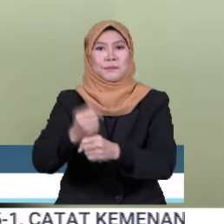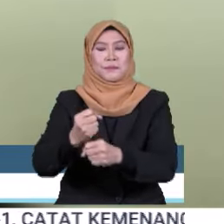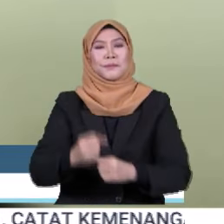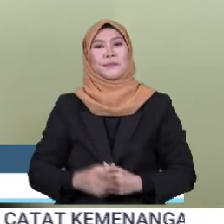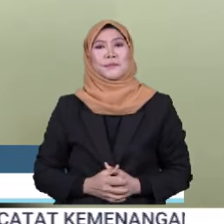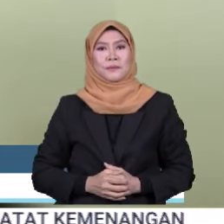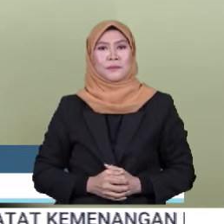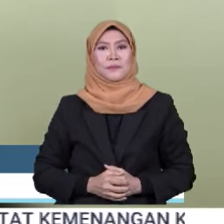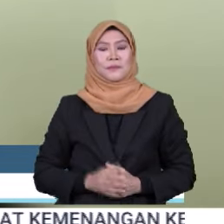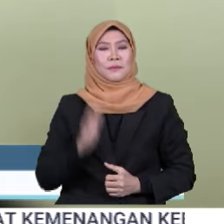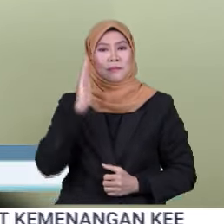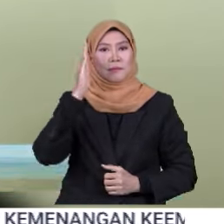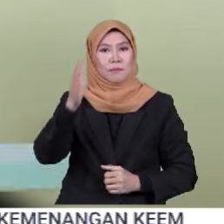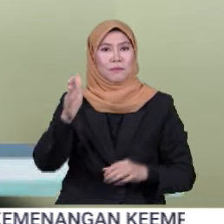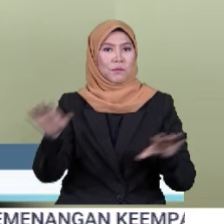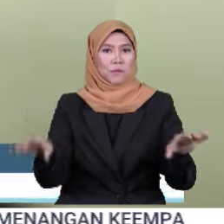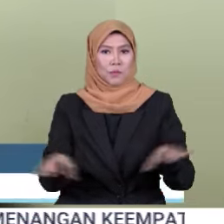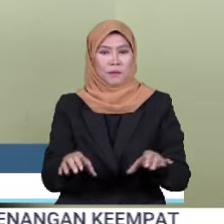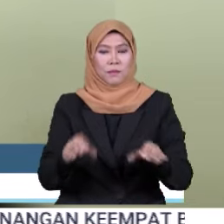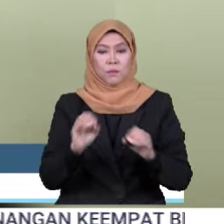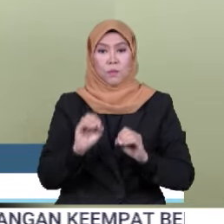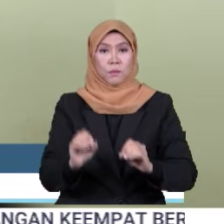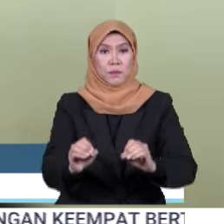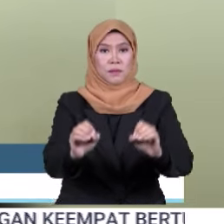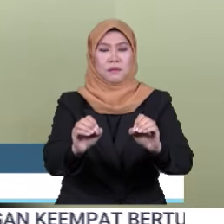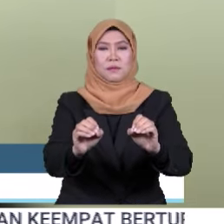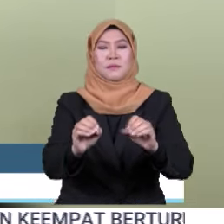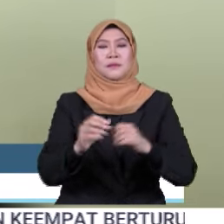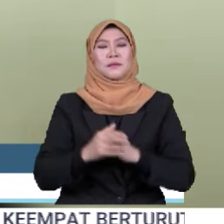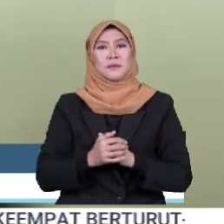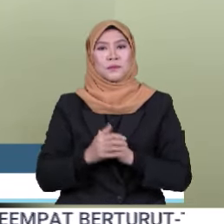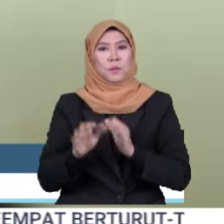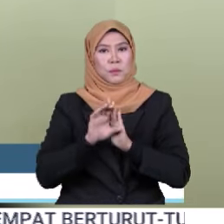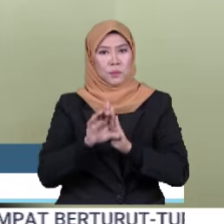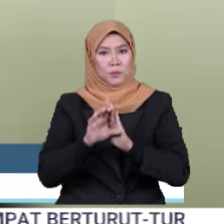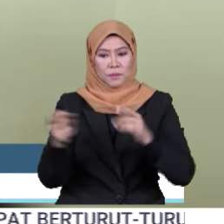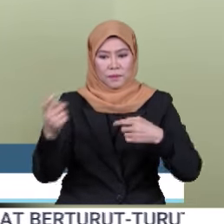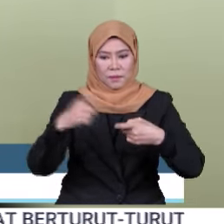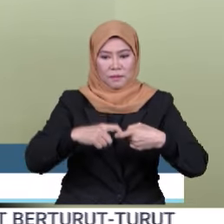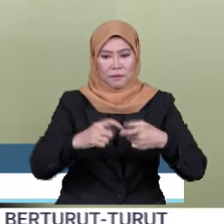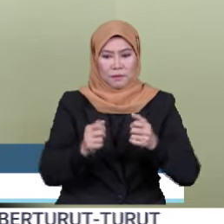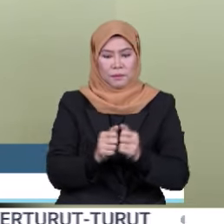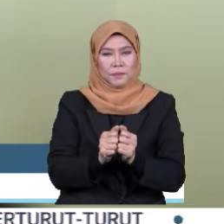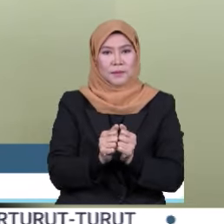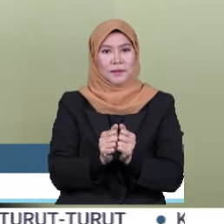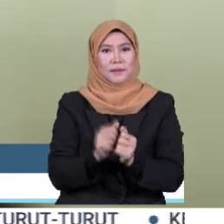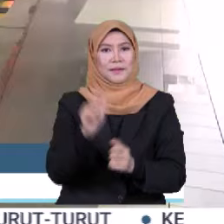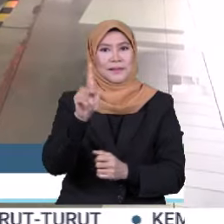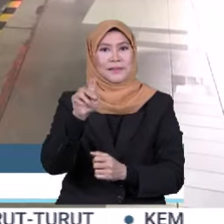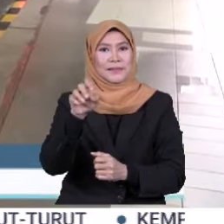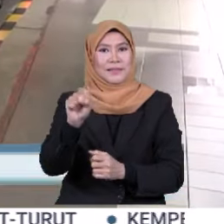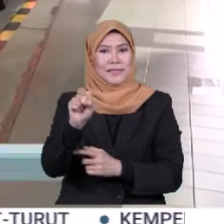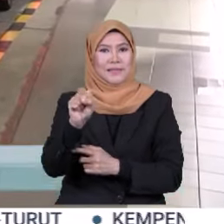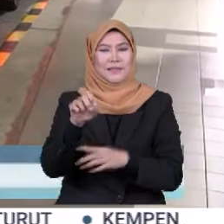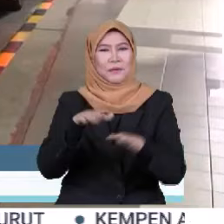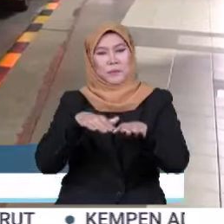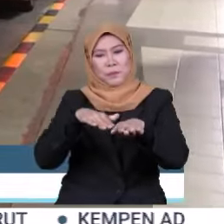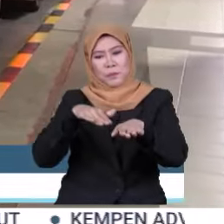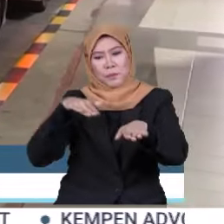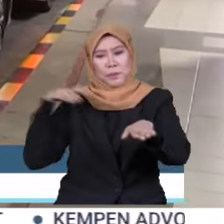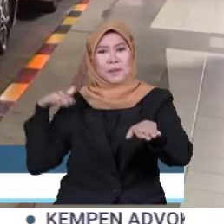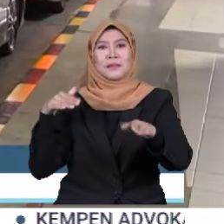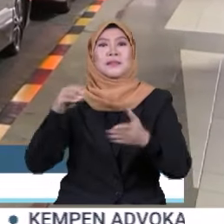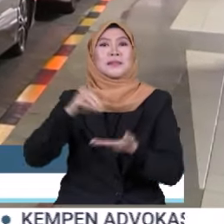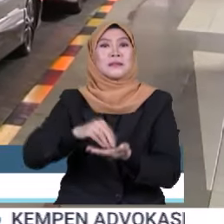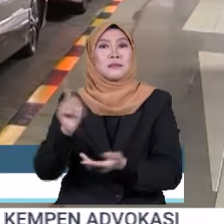Di mana kita akan melaksanakan operasi contohnya berkaitan dengan kes-kes yang kesesakan di Tambak Johor